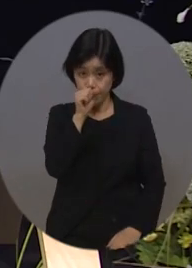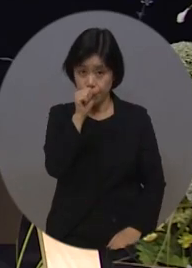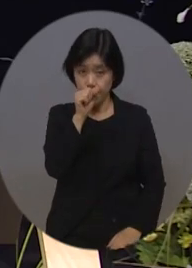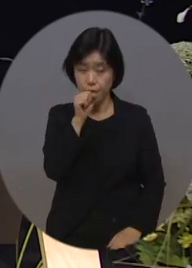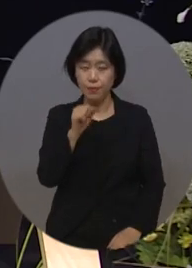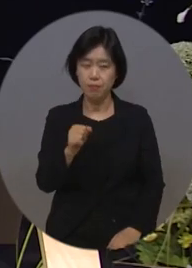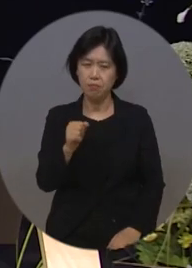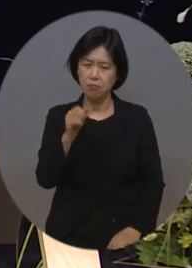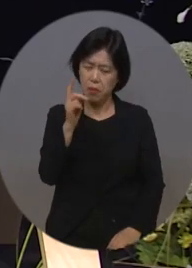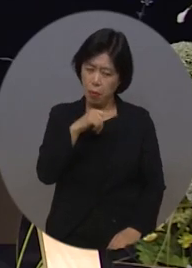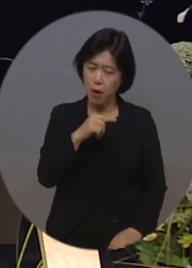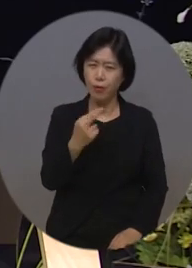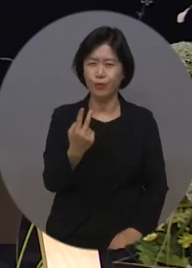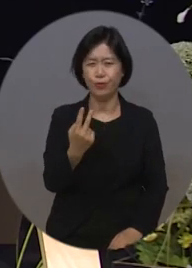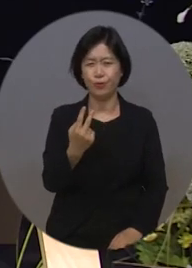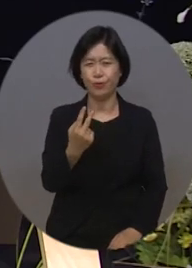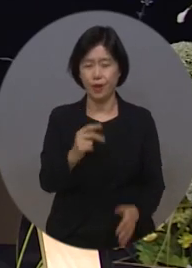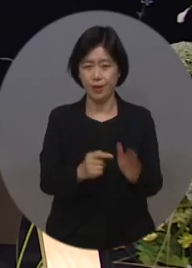쓸쓸합니다.